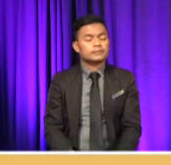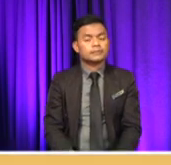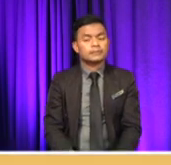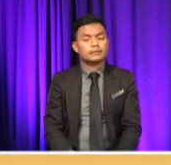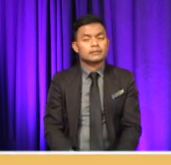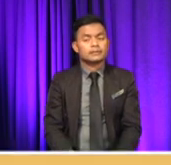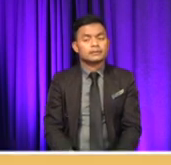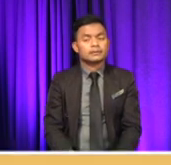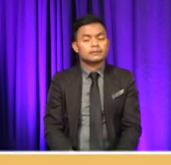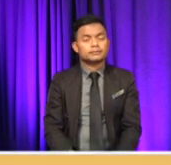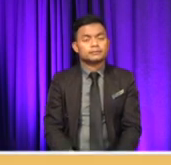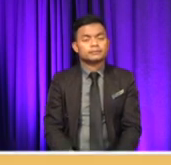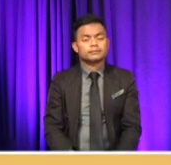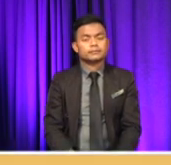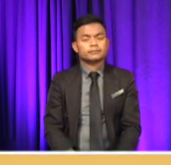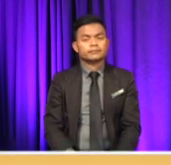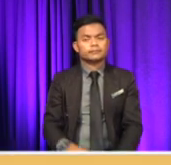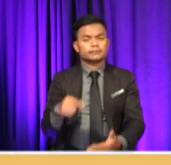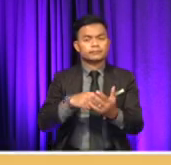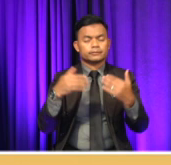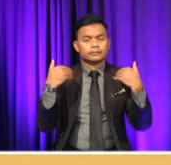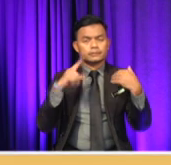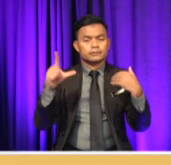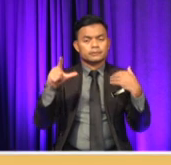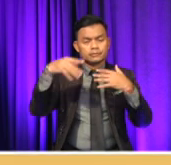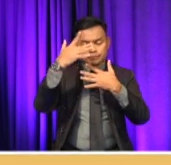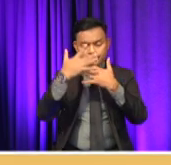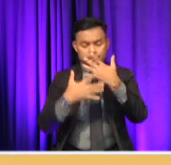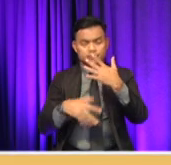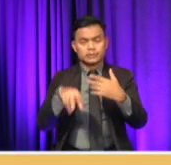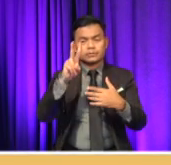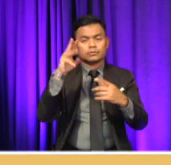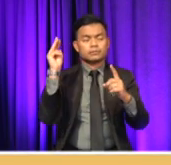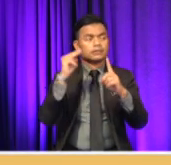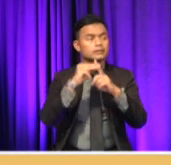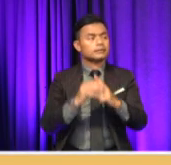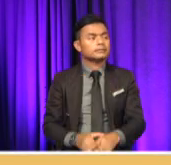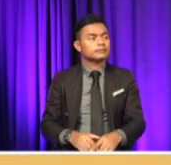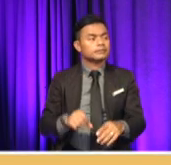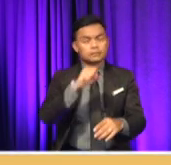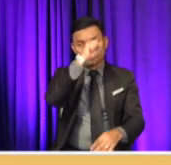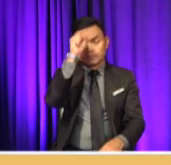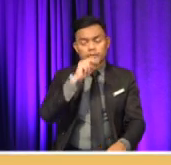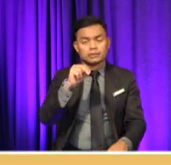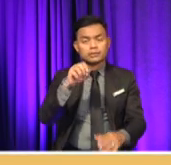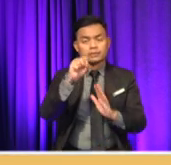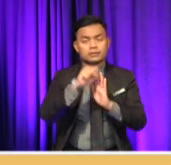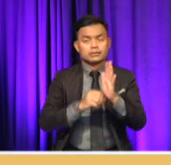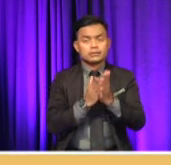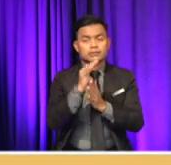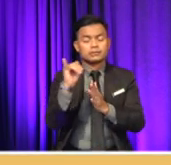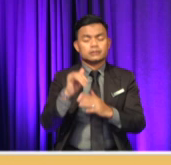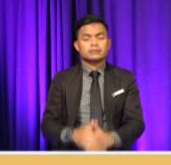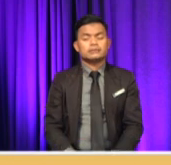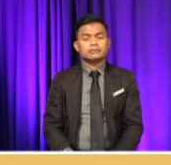dibagi simbol nah ini adalah penapis dua markasnya Nah ini tak di jawaban Oke